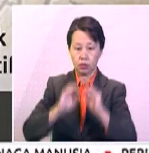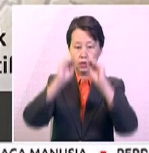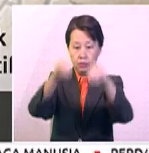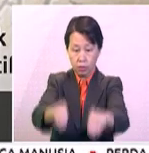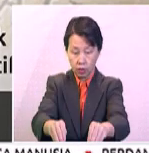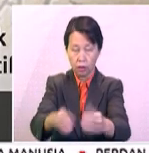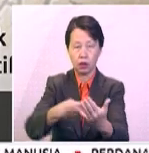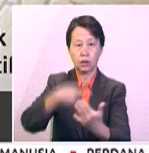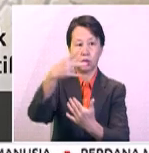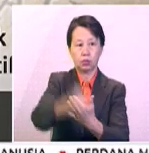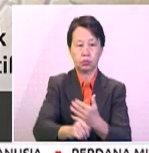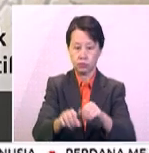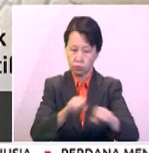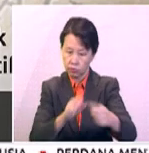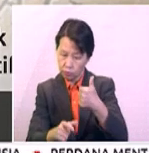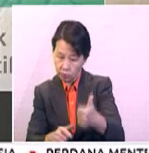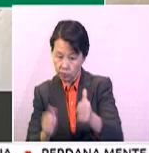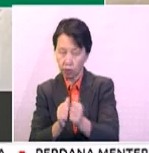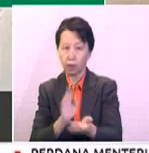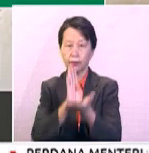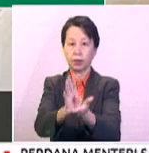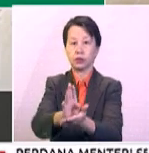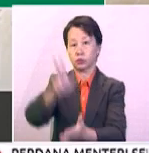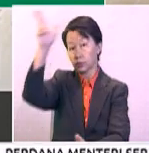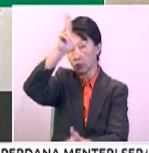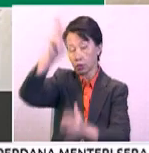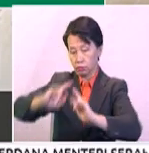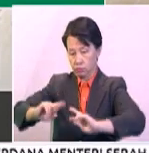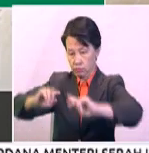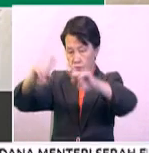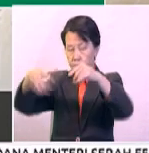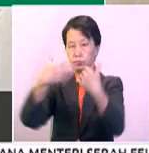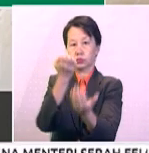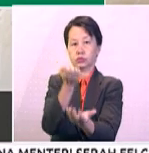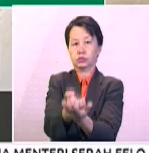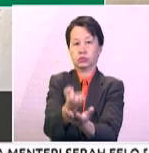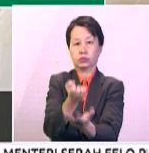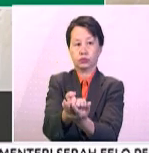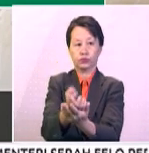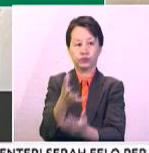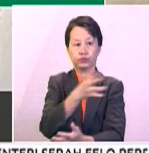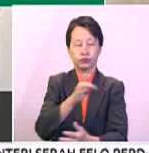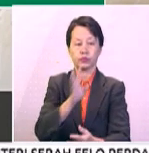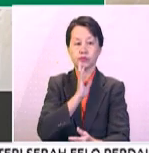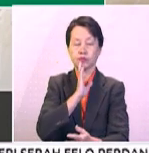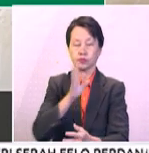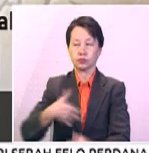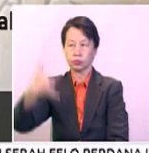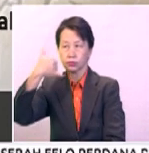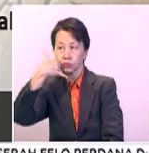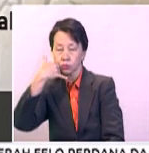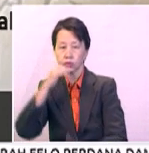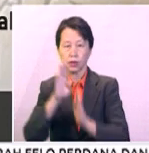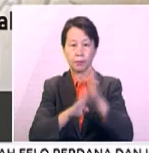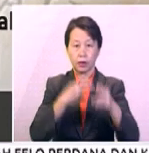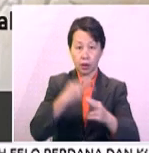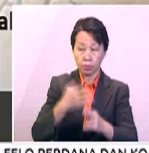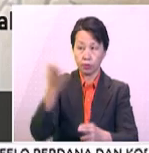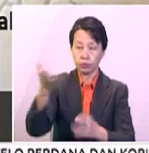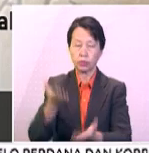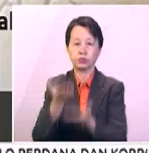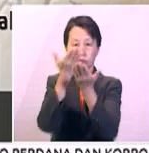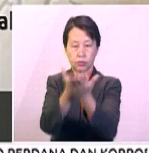dalam projek strategik dan membantu kerajaan meningkatkan ekonomi. Dipetik ketika dihubungi bernama, beliau